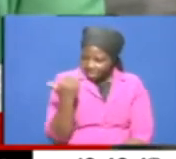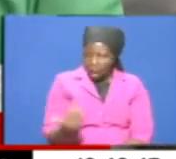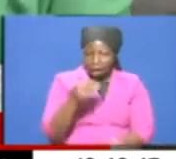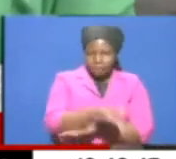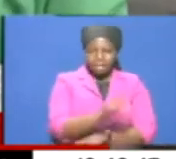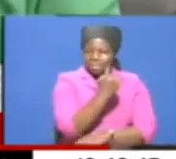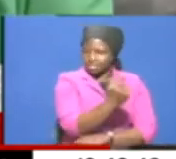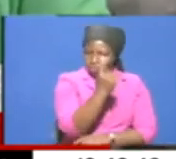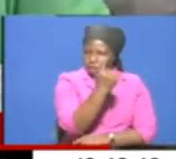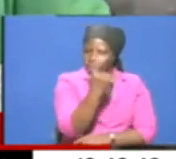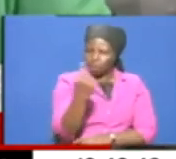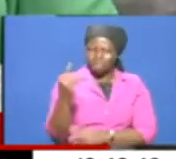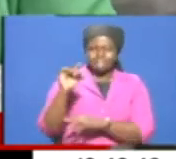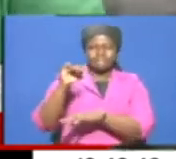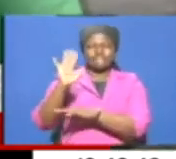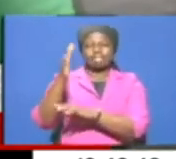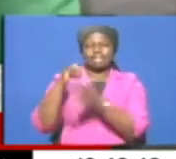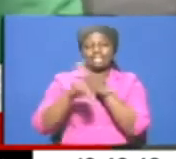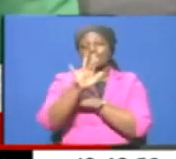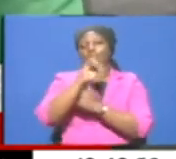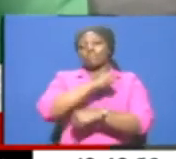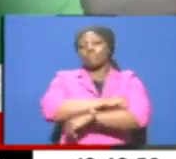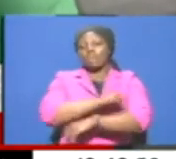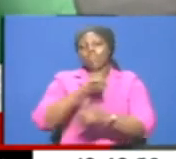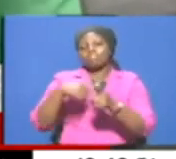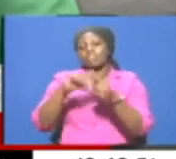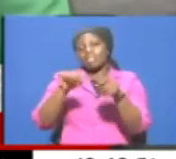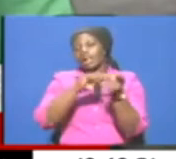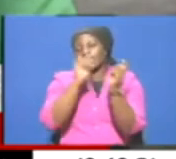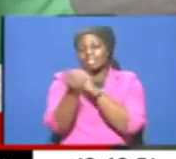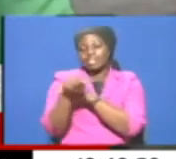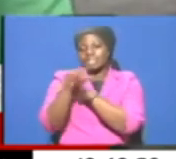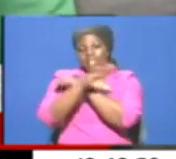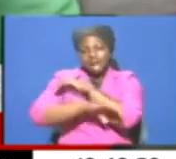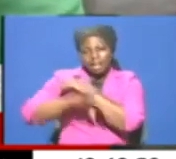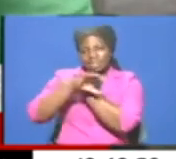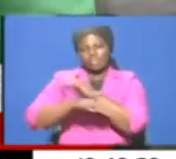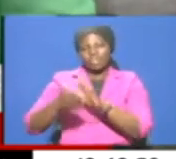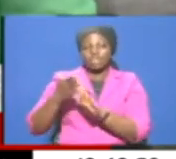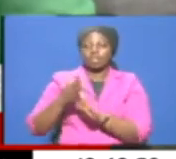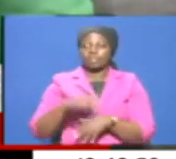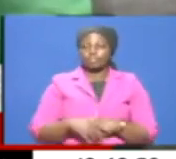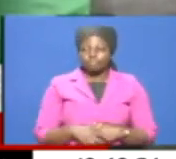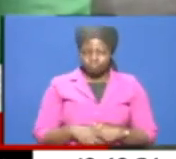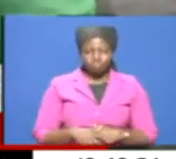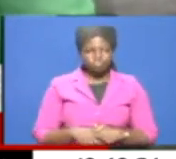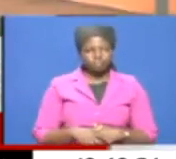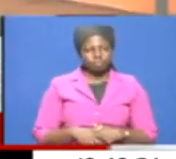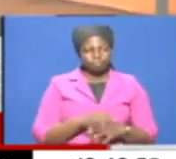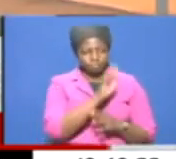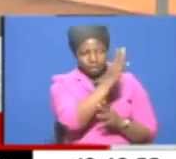shule alisomea au ako, we can turn around this country within 2 seasons. Mm-hmm. That is me. Mm-hmm. Yeah. Mbali na upanzi wa